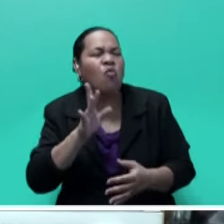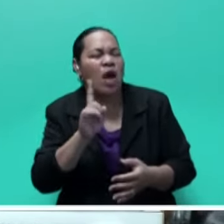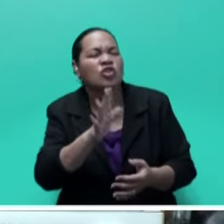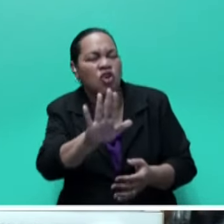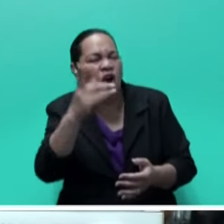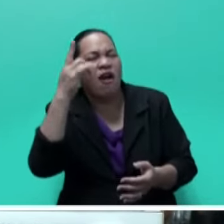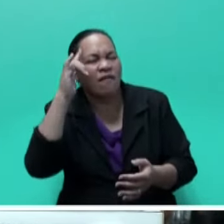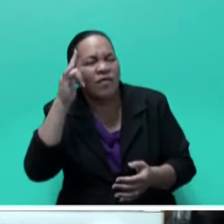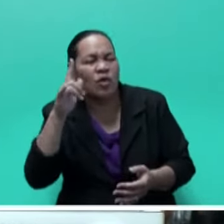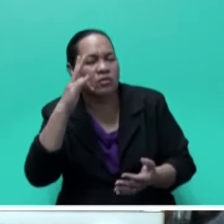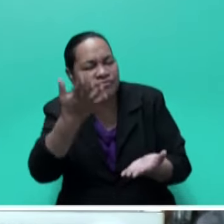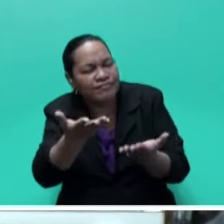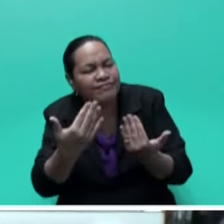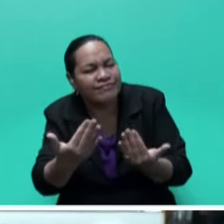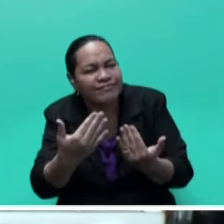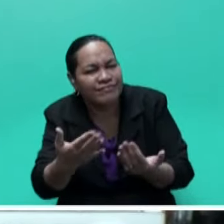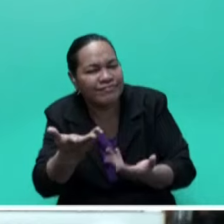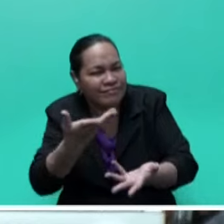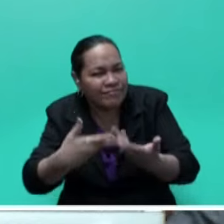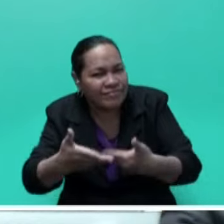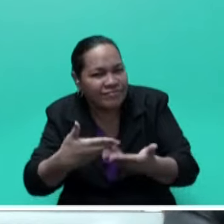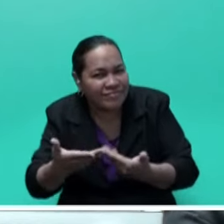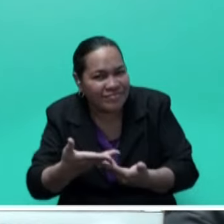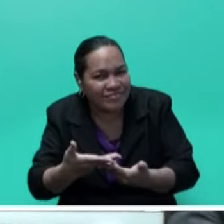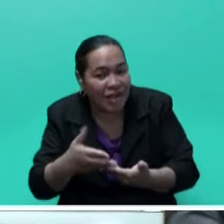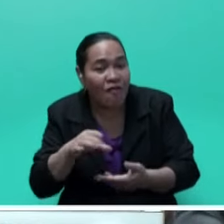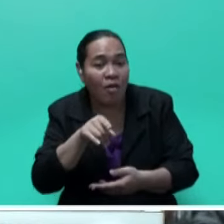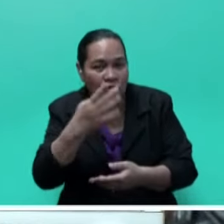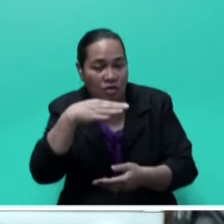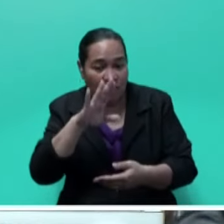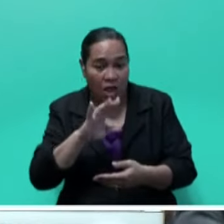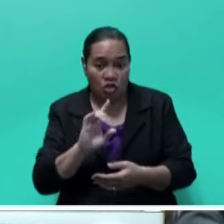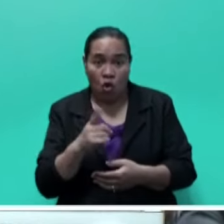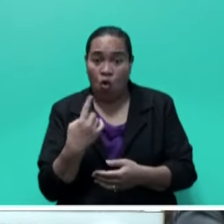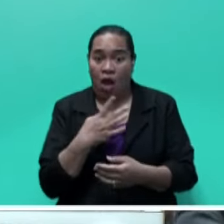bono turanga mbila. E na nona wakasala na